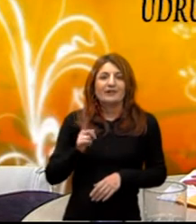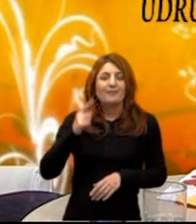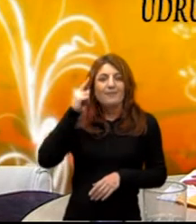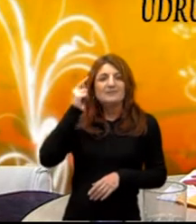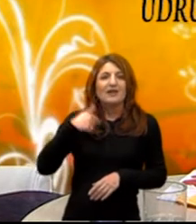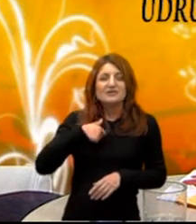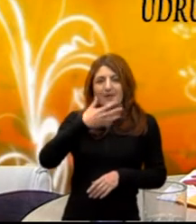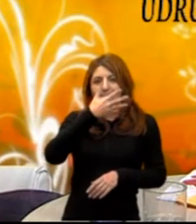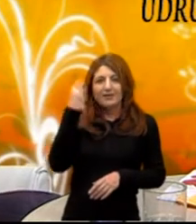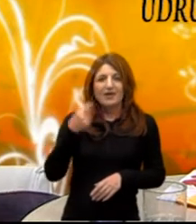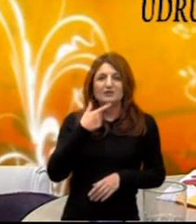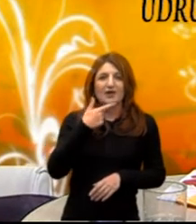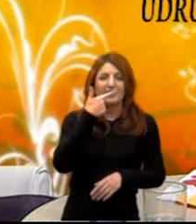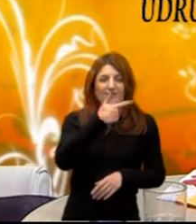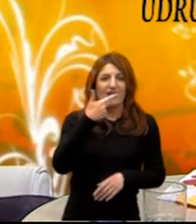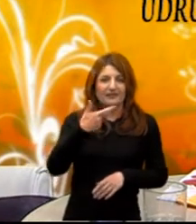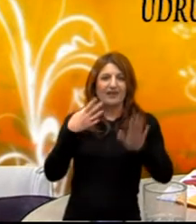da sam zaboravila. A